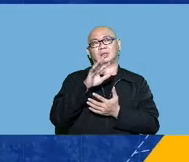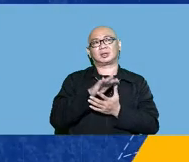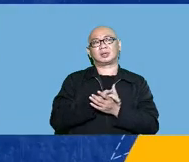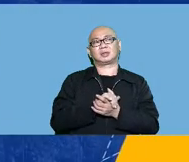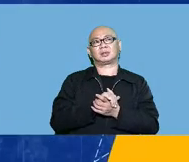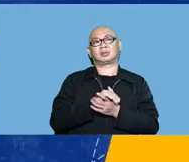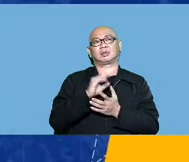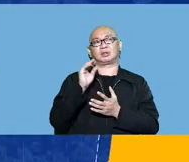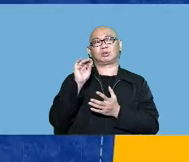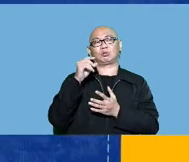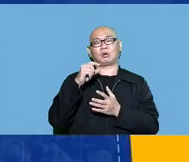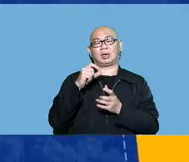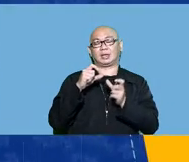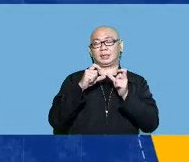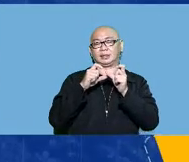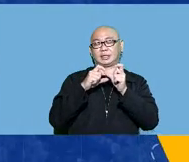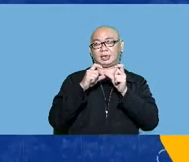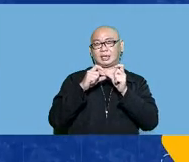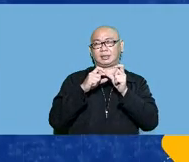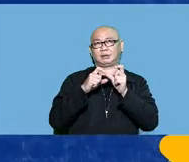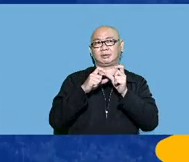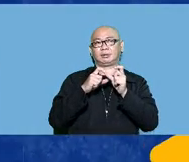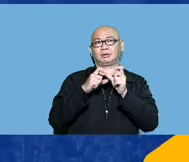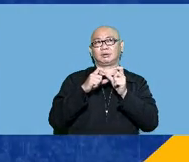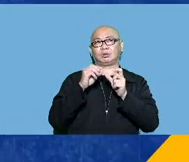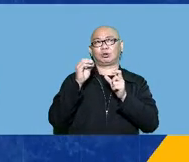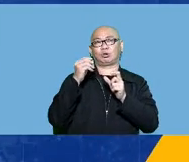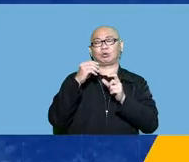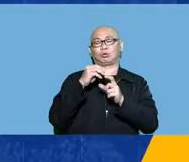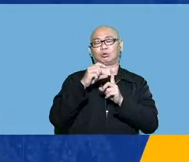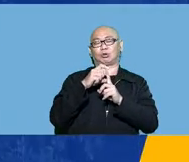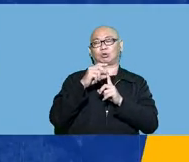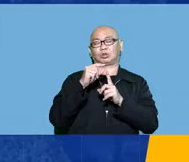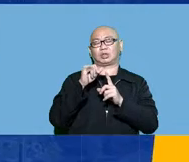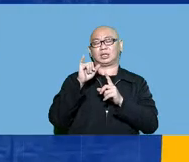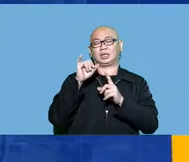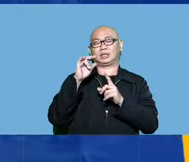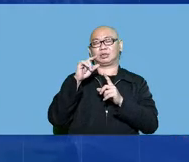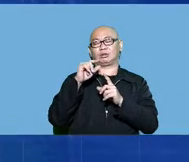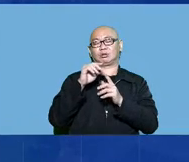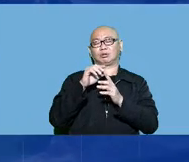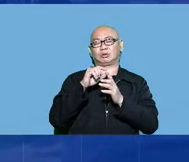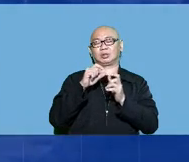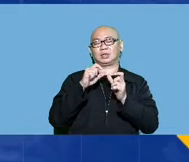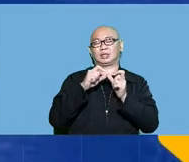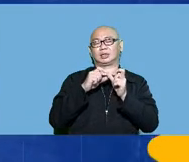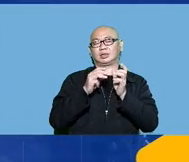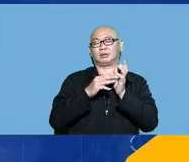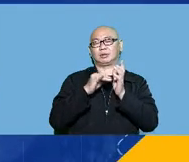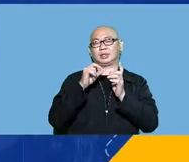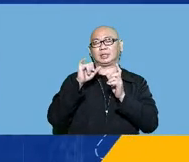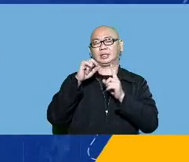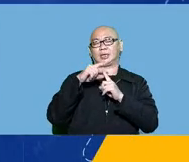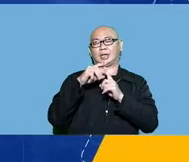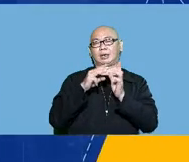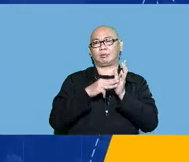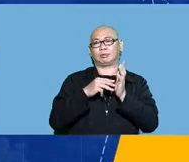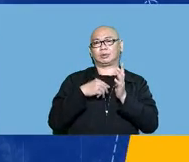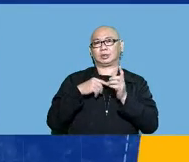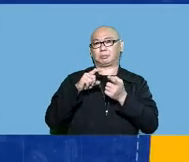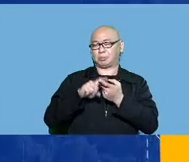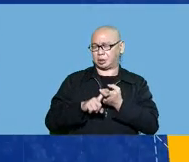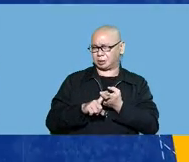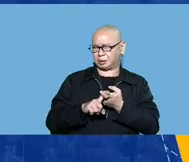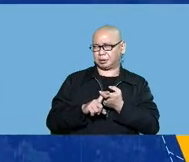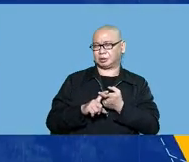kepada Ketua Senat Dr. Insinyur Sucipto MTIPM, ini teman saya kuliah di S2 Teknik